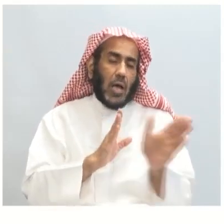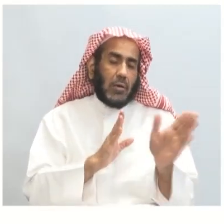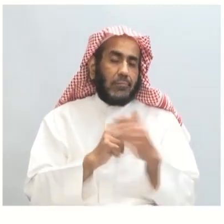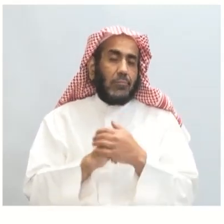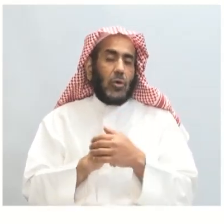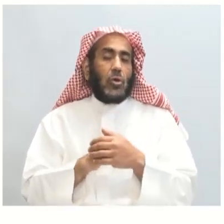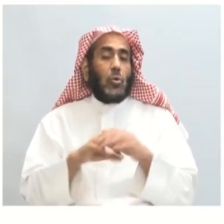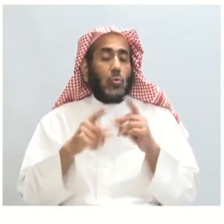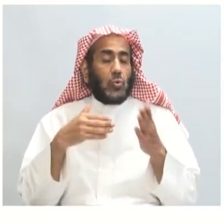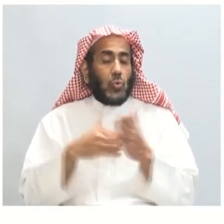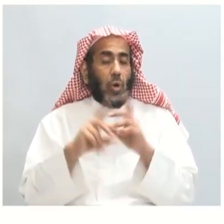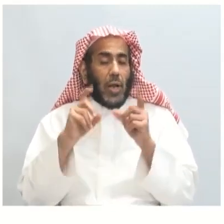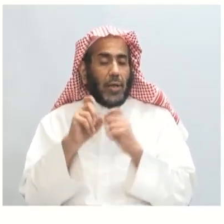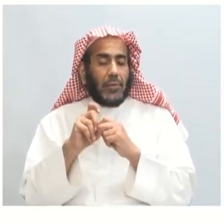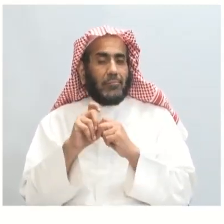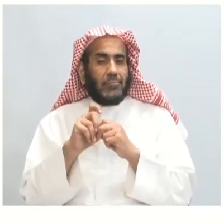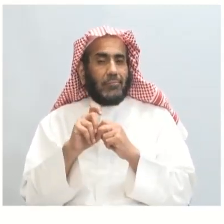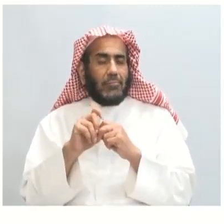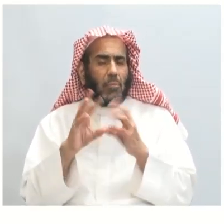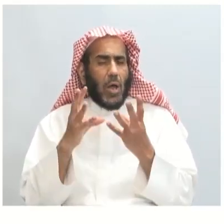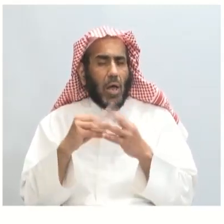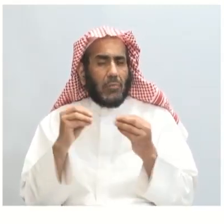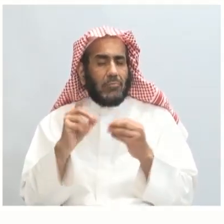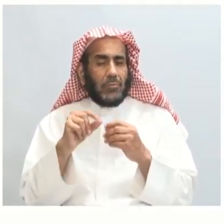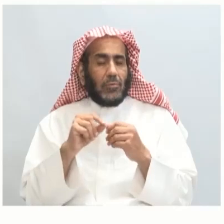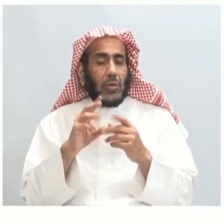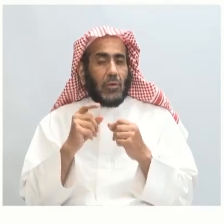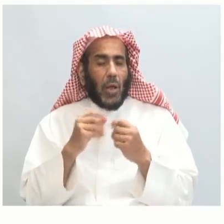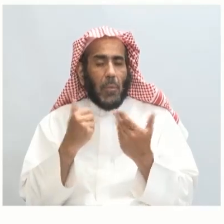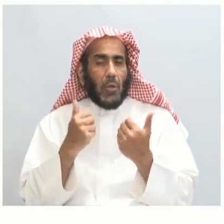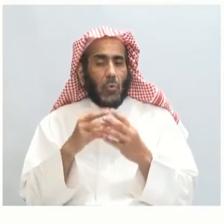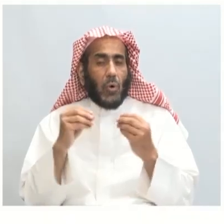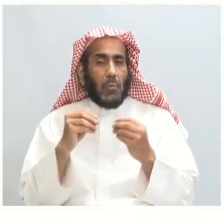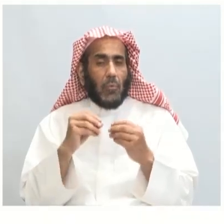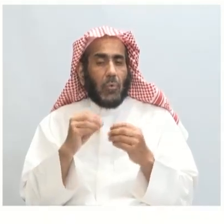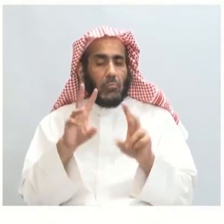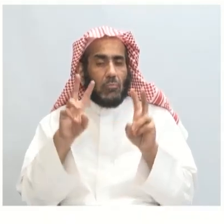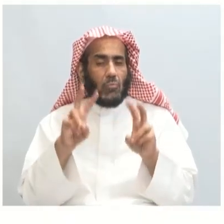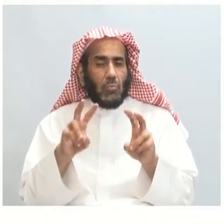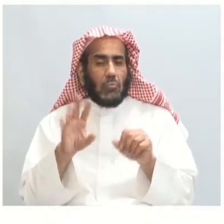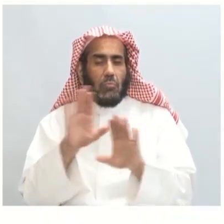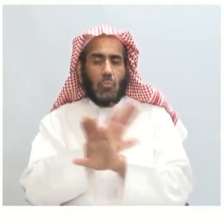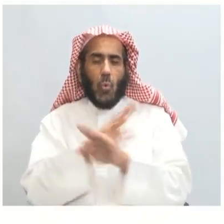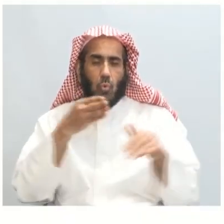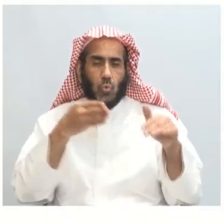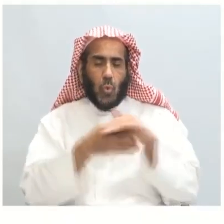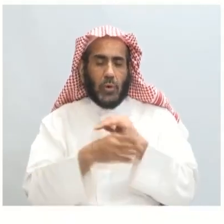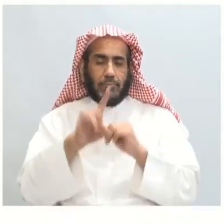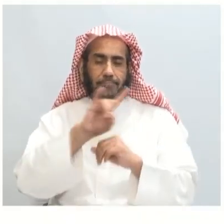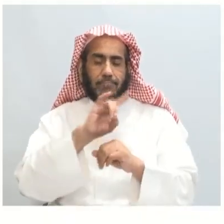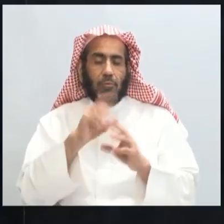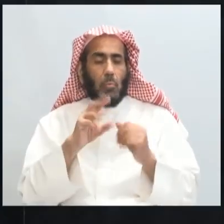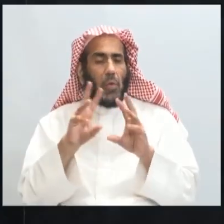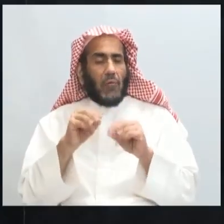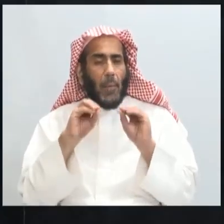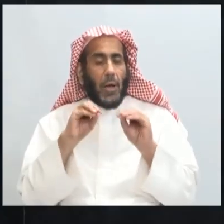والصوره الاخيره هنا ممتاز تدل على ماذا ممنوع الدخول اذا تعرفنا على